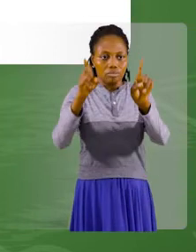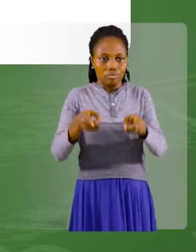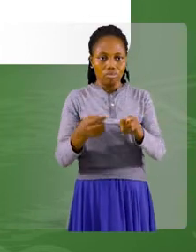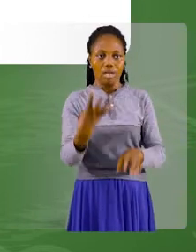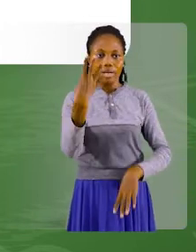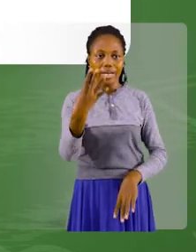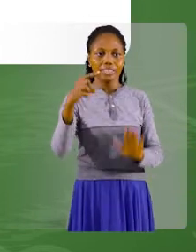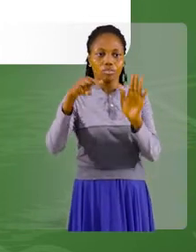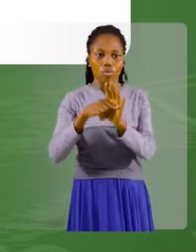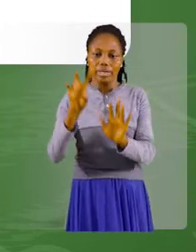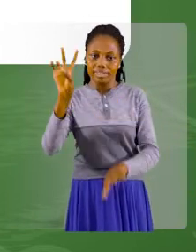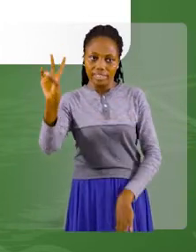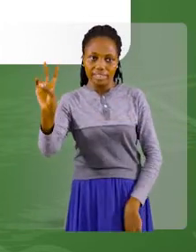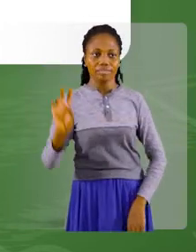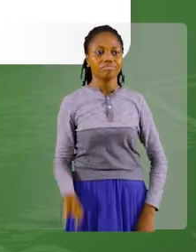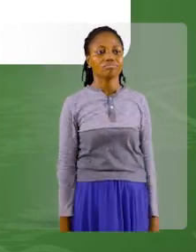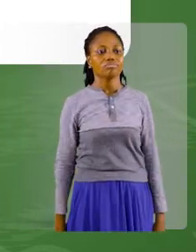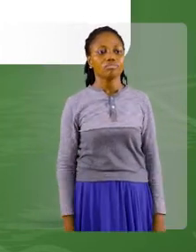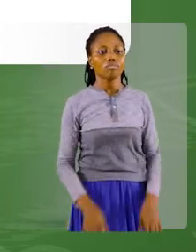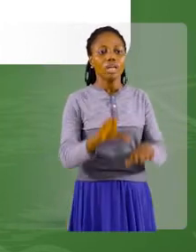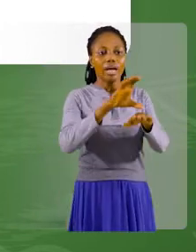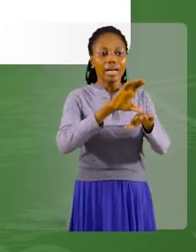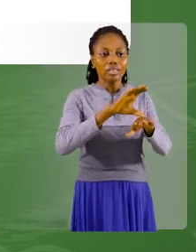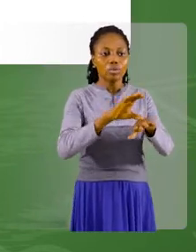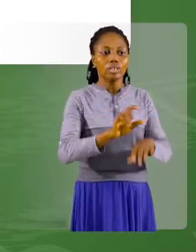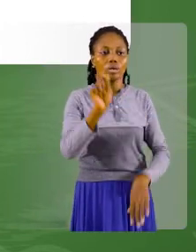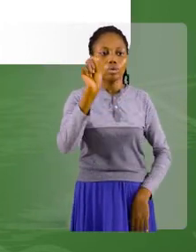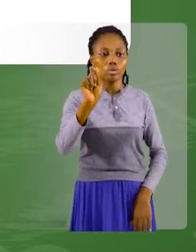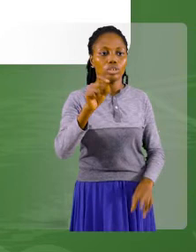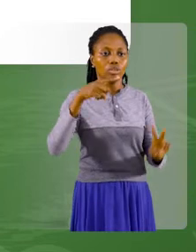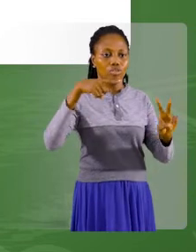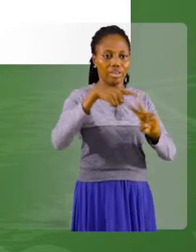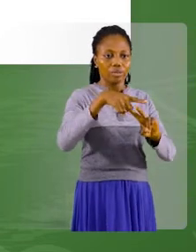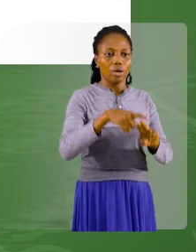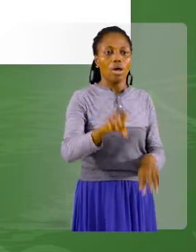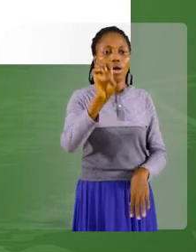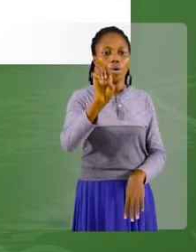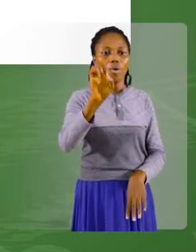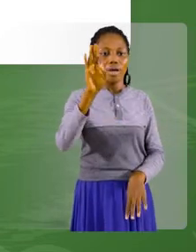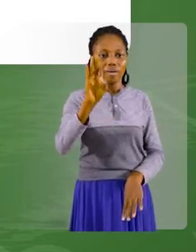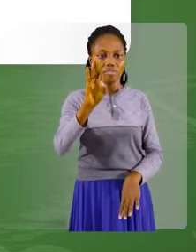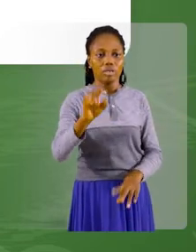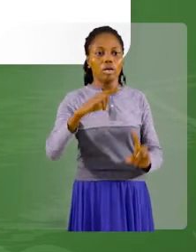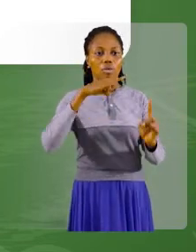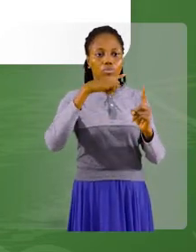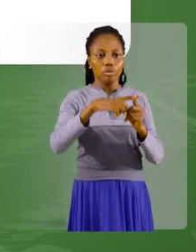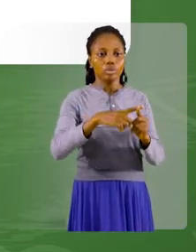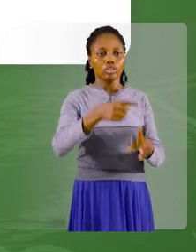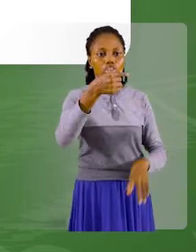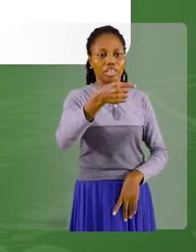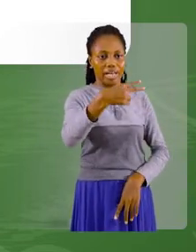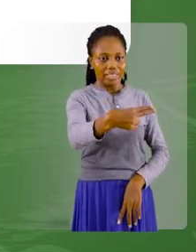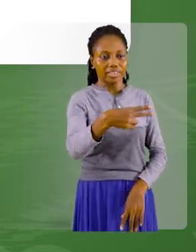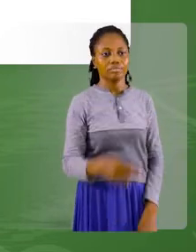coordonnées 4, moins 7. Calcule les coordonnées du vecteur EF plus